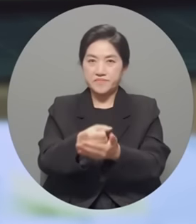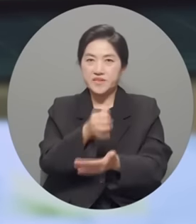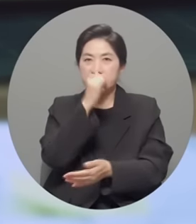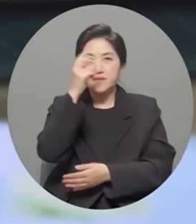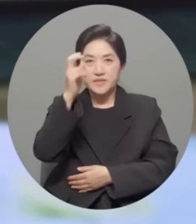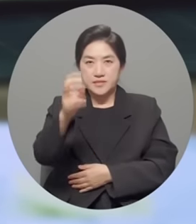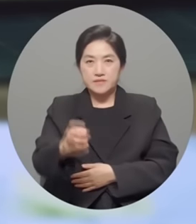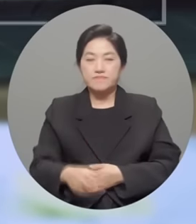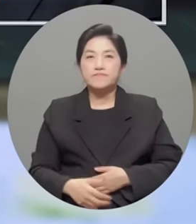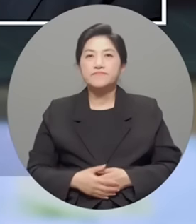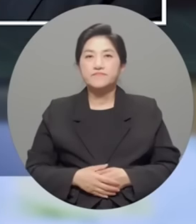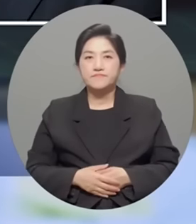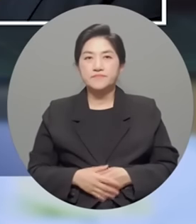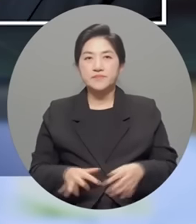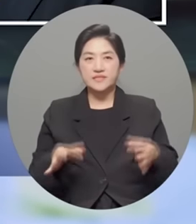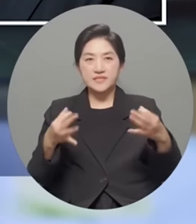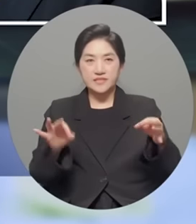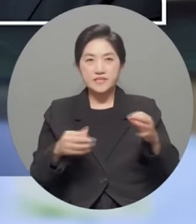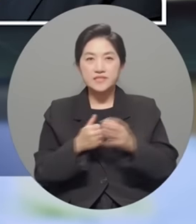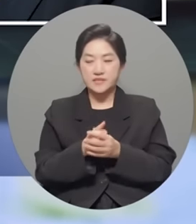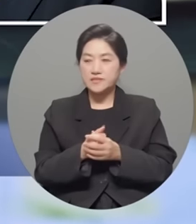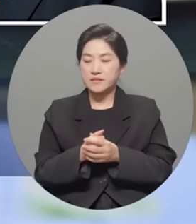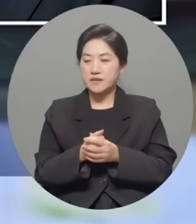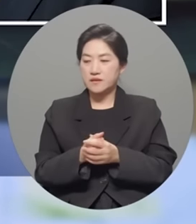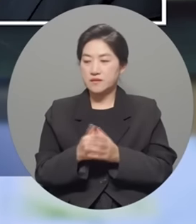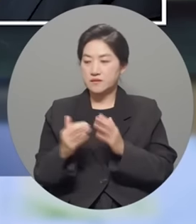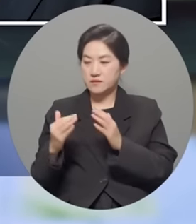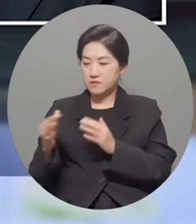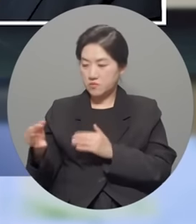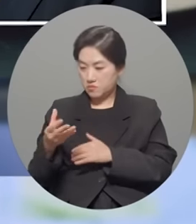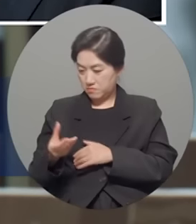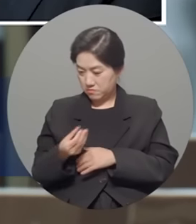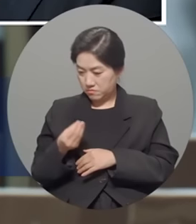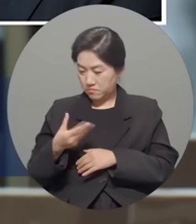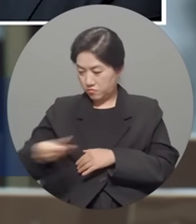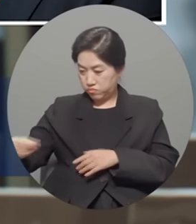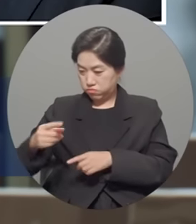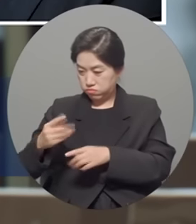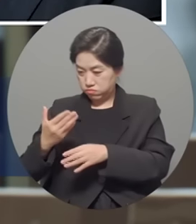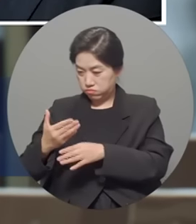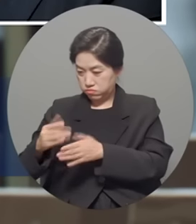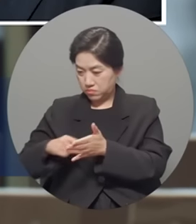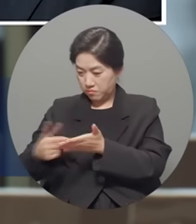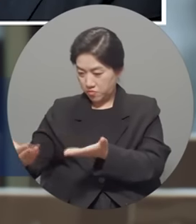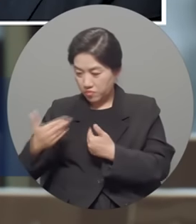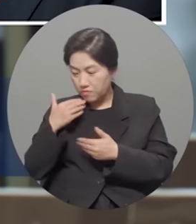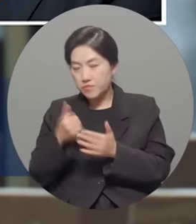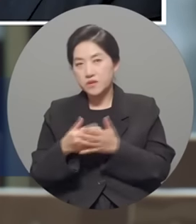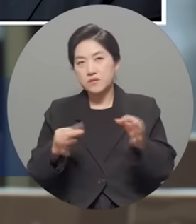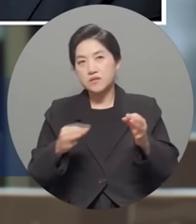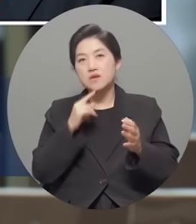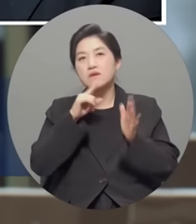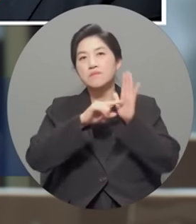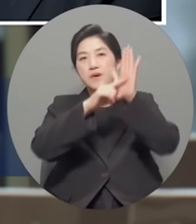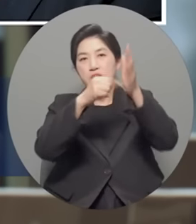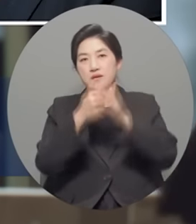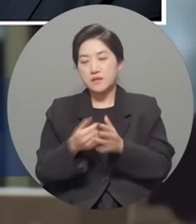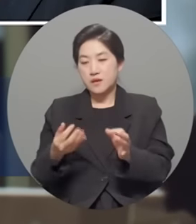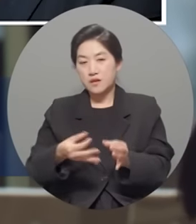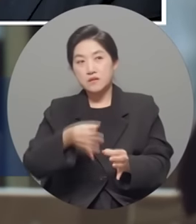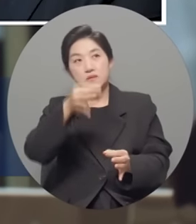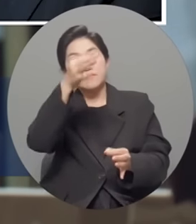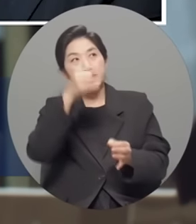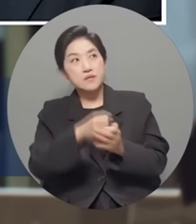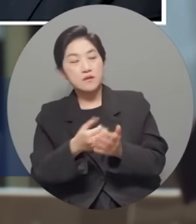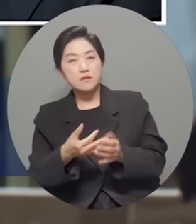풀이됩니다. 은행에서 경매 신청한 것들이 대부분이거든요. 그러니까 네. 이제 금리가 올라가니까 이자 부담을 이기지 못한